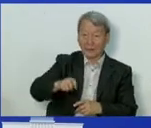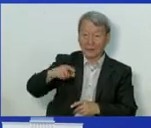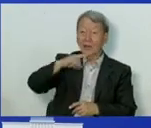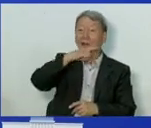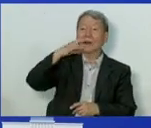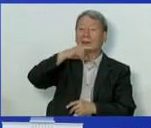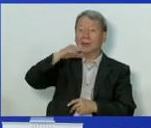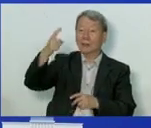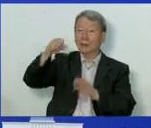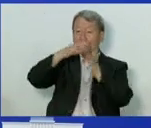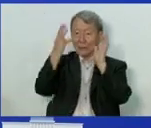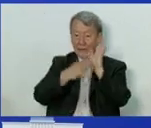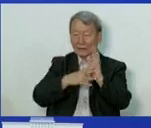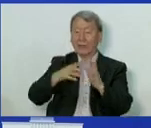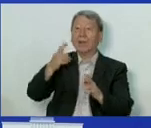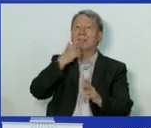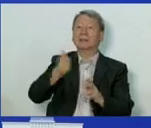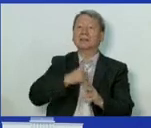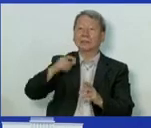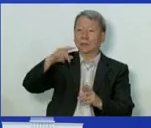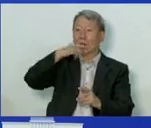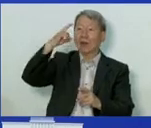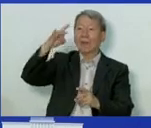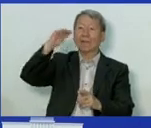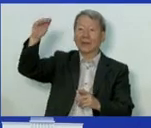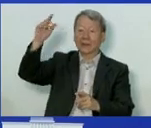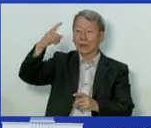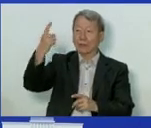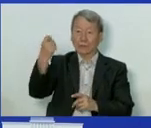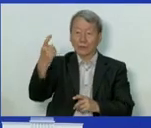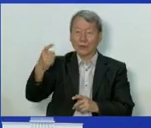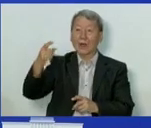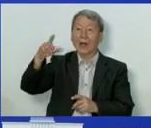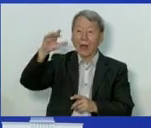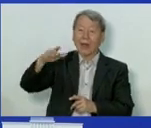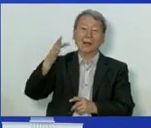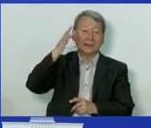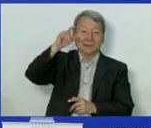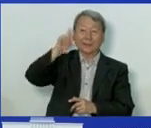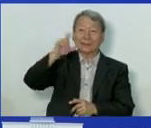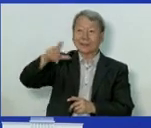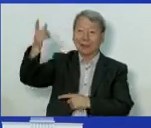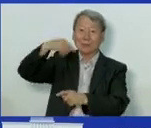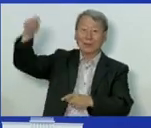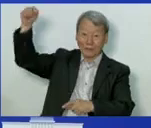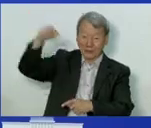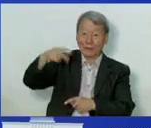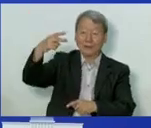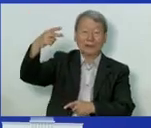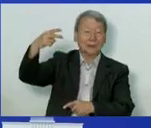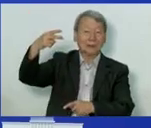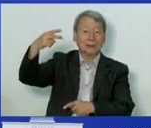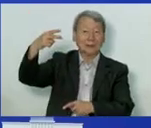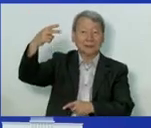из Солилецка 119, военнослужащие Российской Федерации 100, прибывшие граждане из Российской